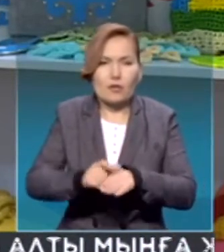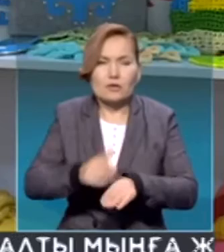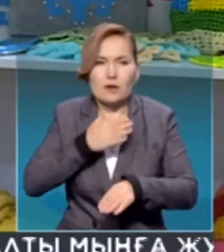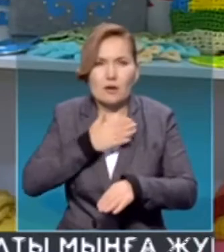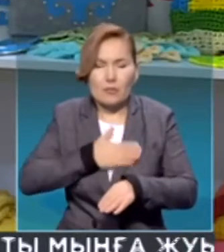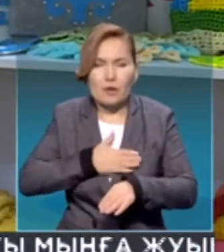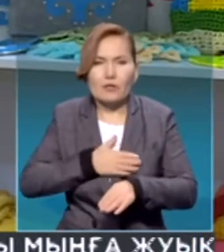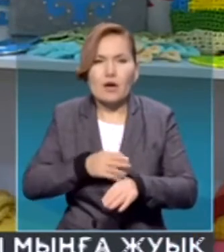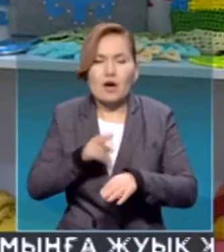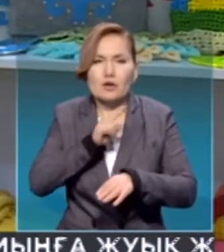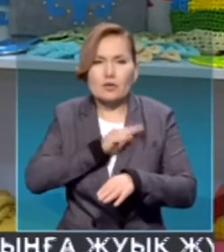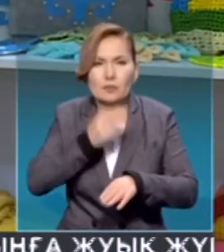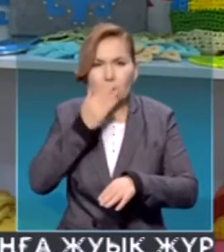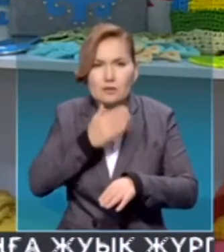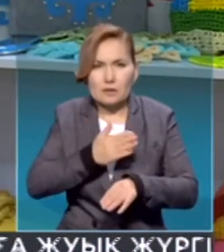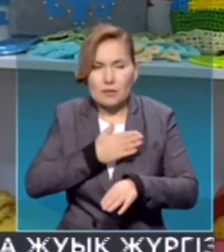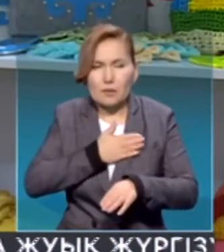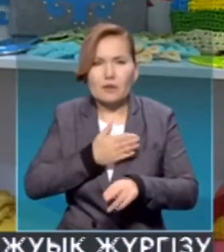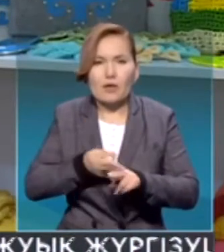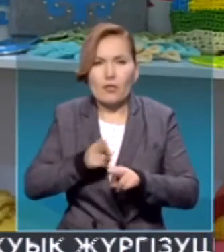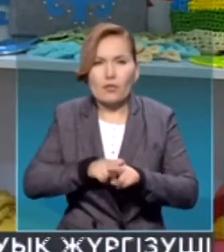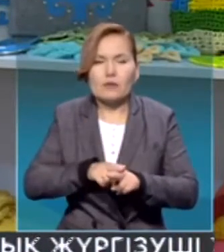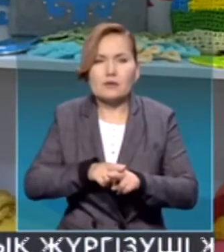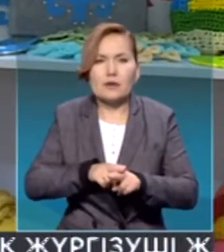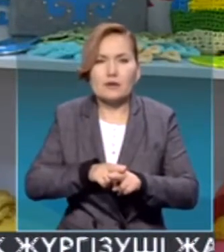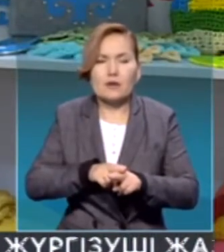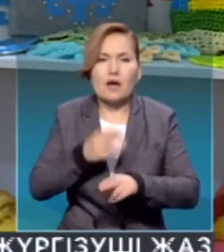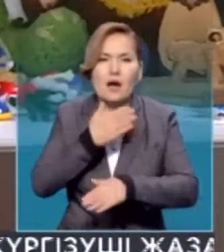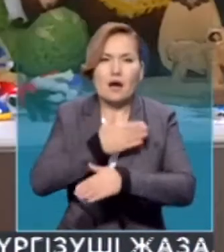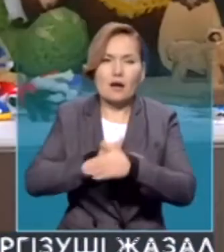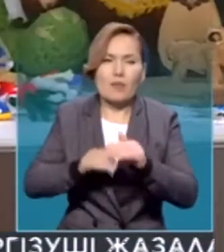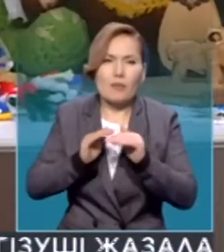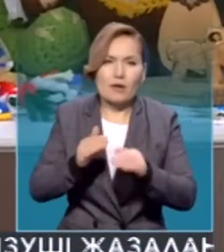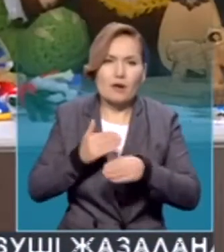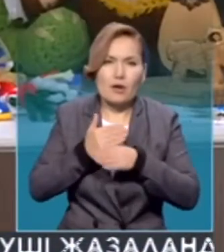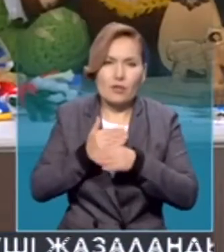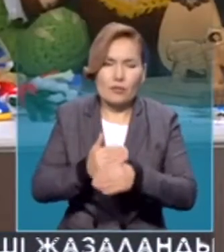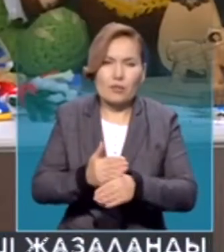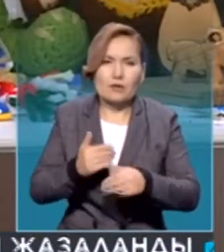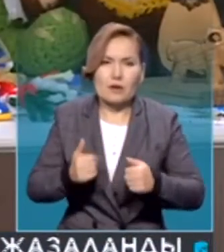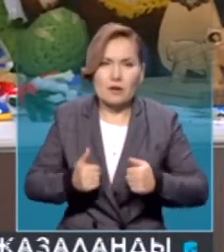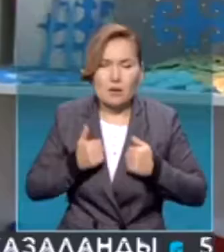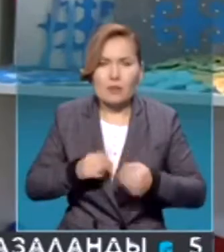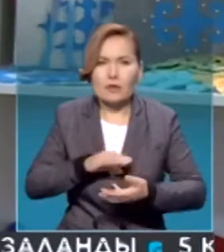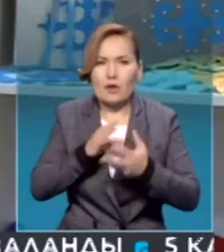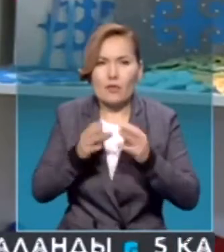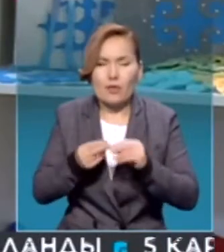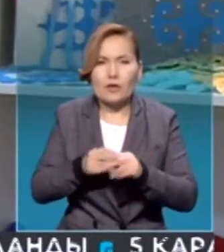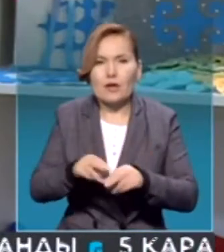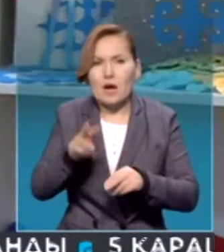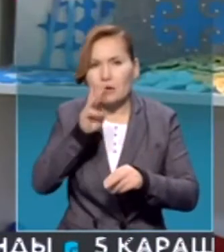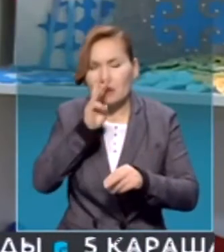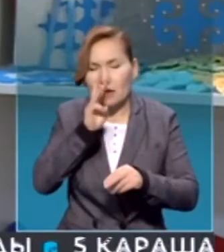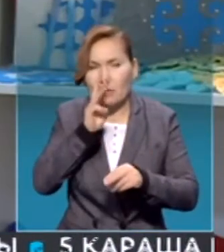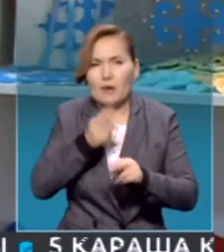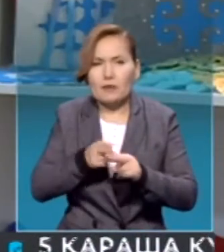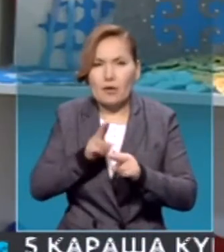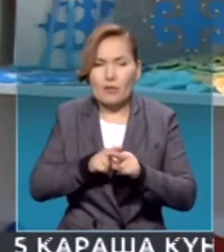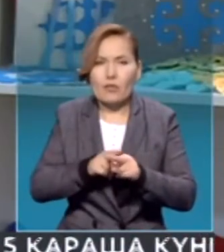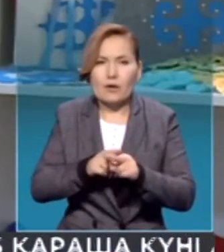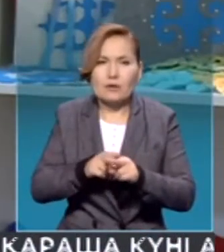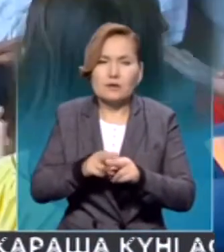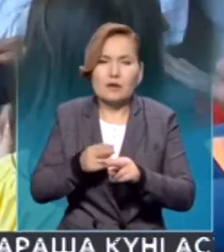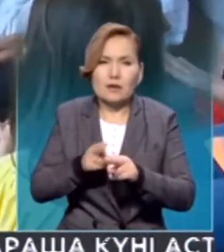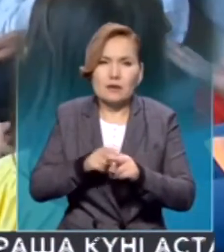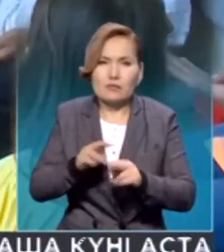жұмысымды жақсы көре келе, сүйе келе, мен жан тәніммен кірістім деп айта аламын. Соған сай жалақы төлеп, марапат көрсетсе